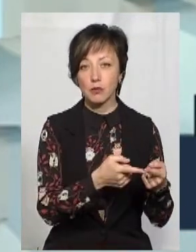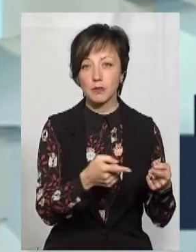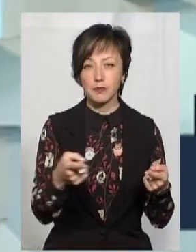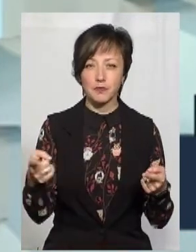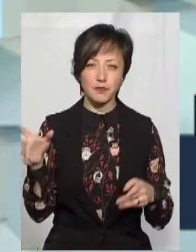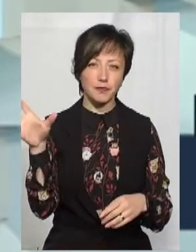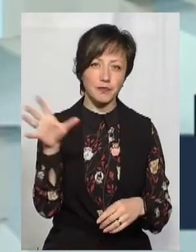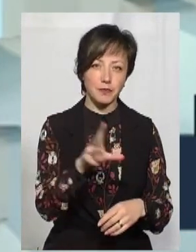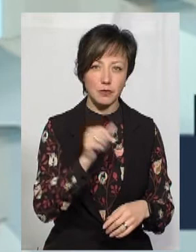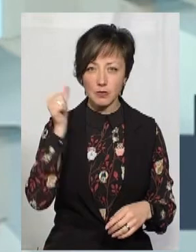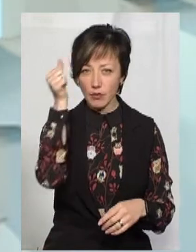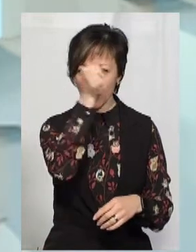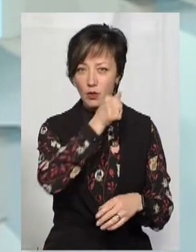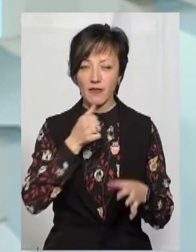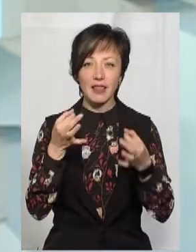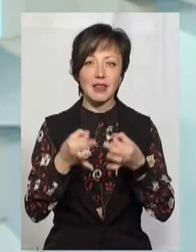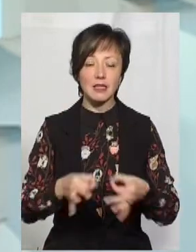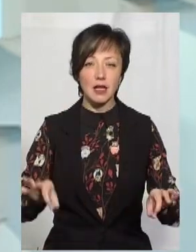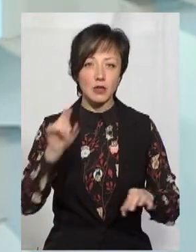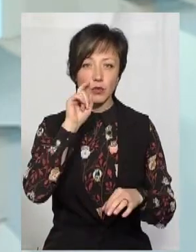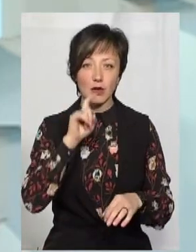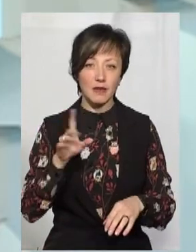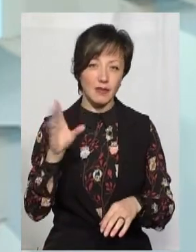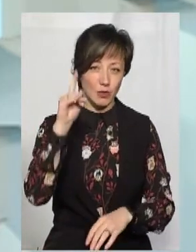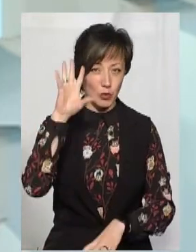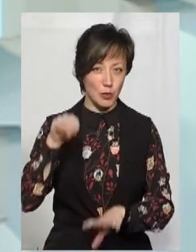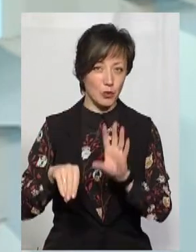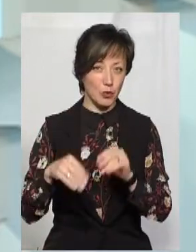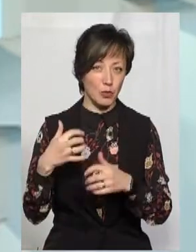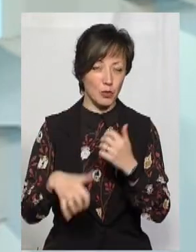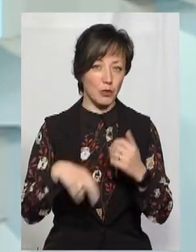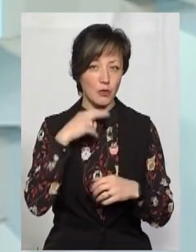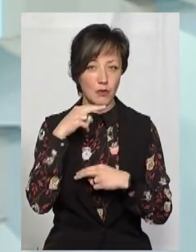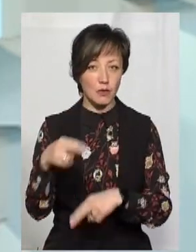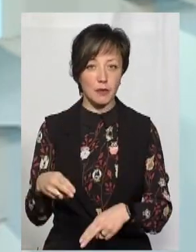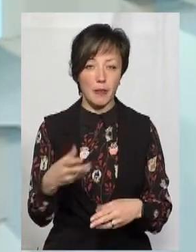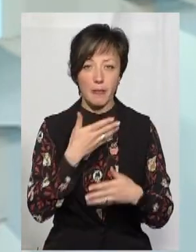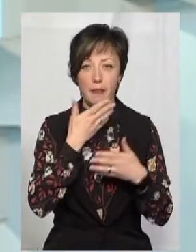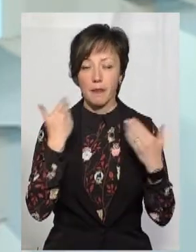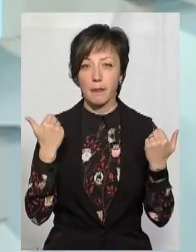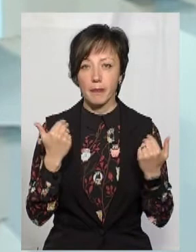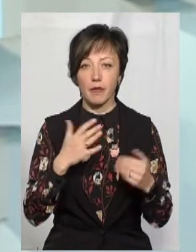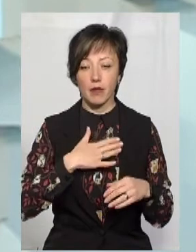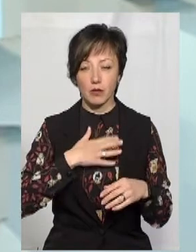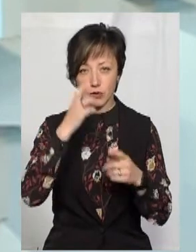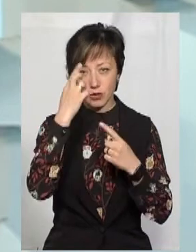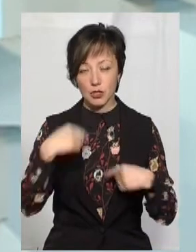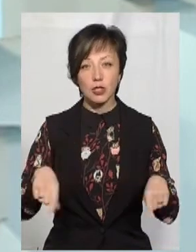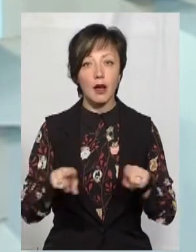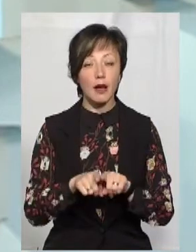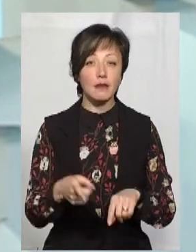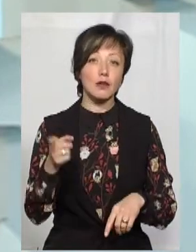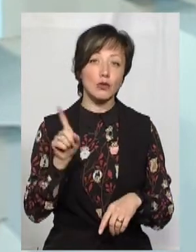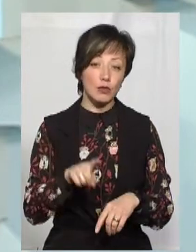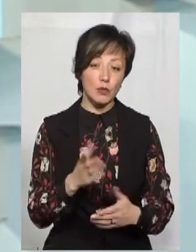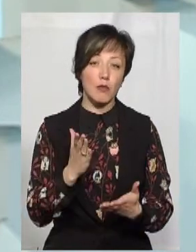років незалежної України на сферу медицини не звертали достатньо належної уваги, як і на багато інших сфер в нашій державі. Тому маємо